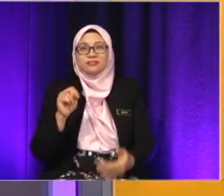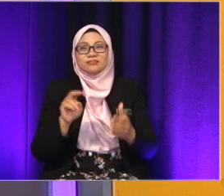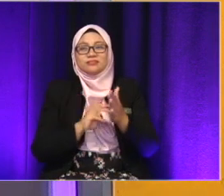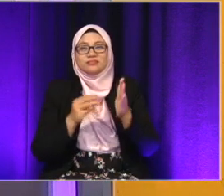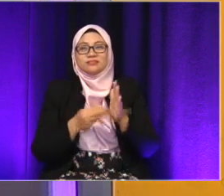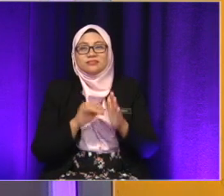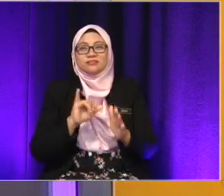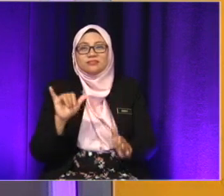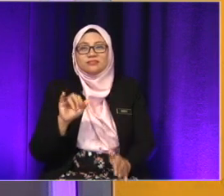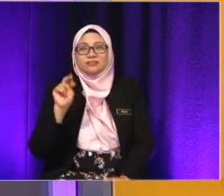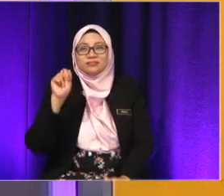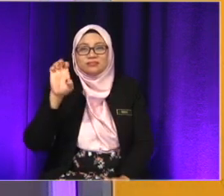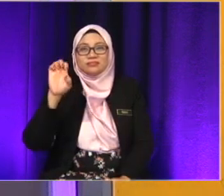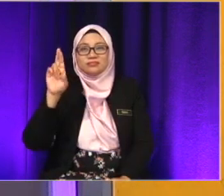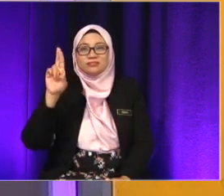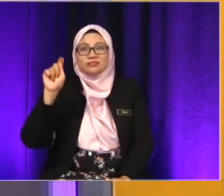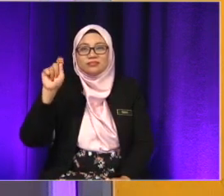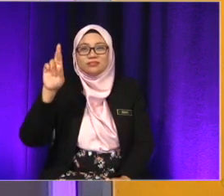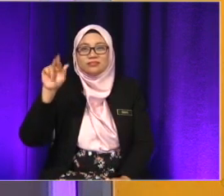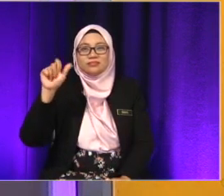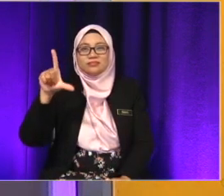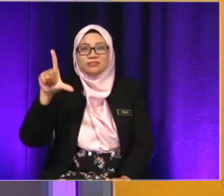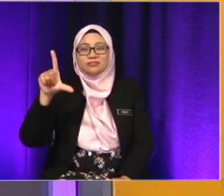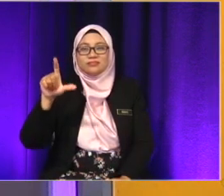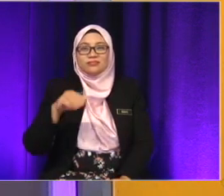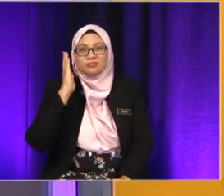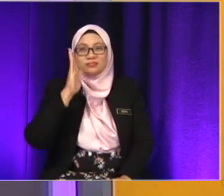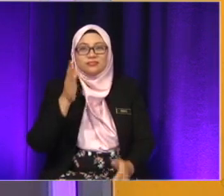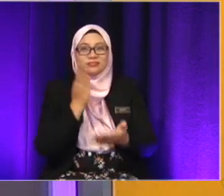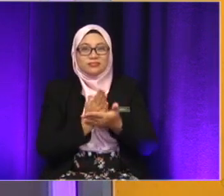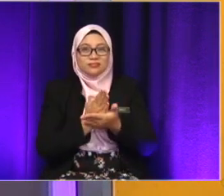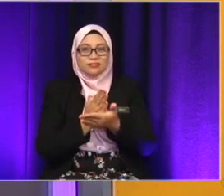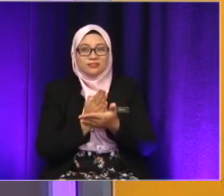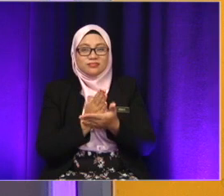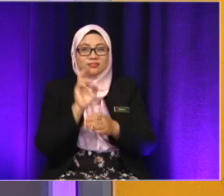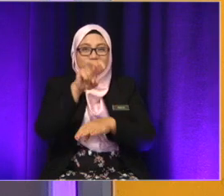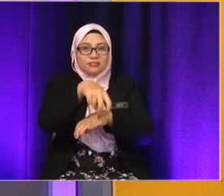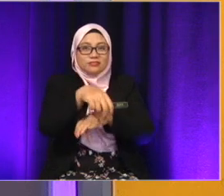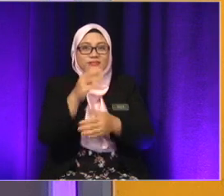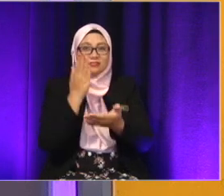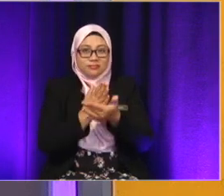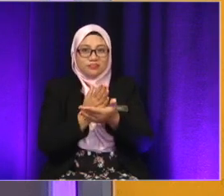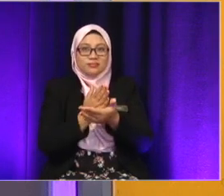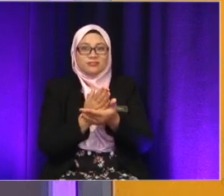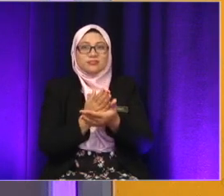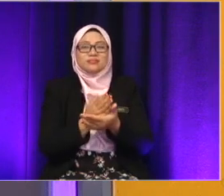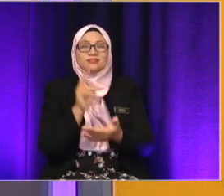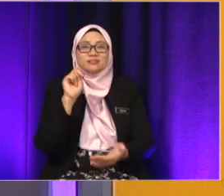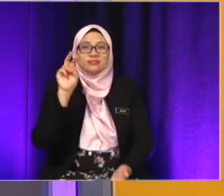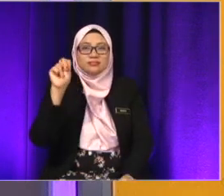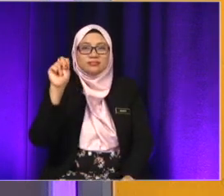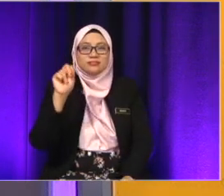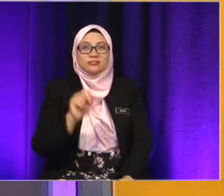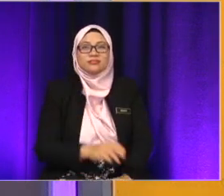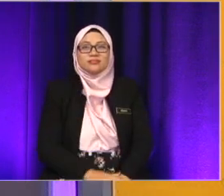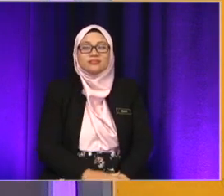bila kita duduk jengkaut kan, dia perlu berhenti kan. Berhenti kejap. Tu kalau tak ada neutral tak boleh lah. Macam gear kereta lah kan.